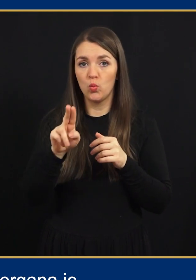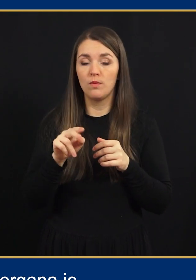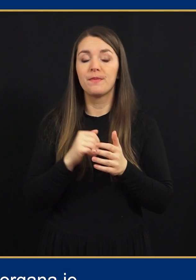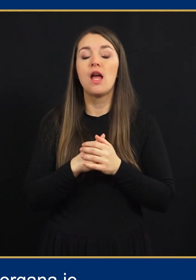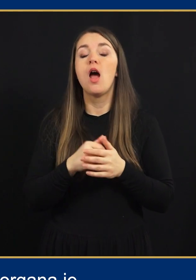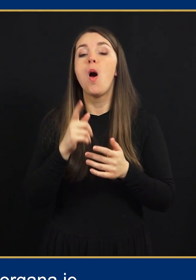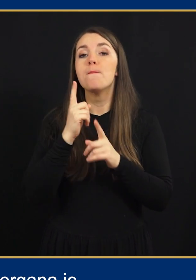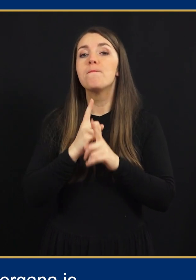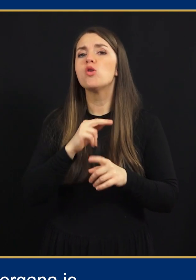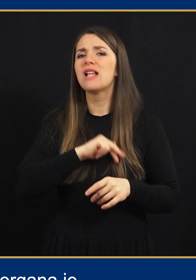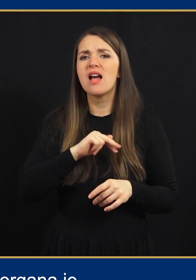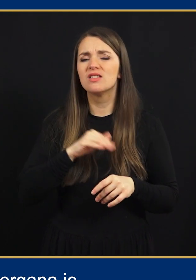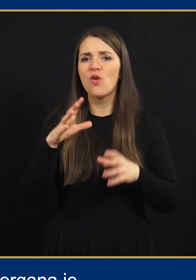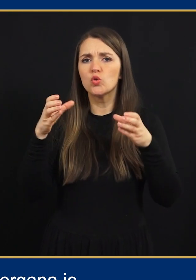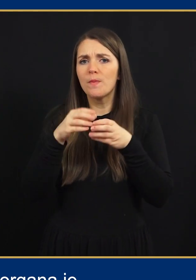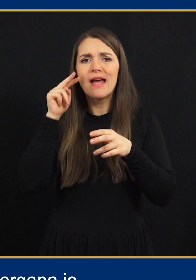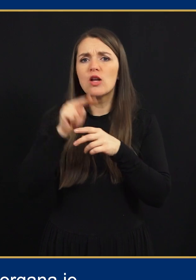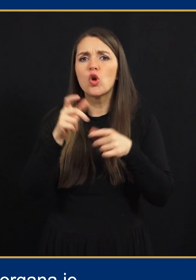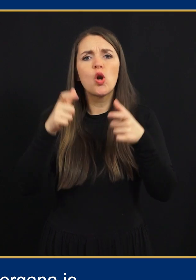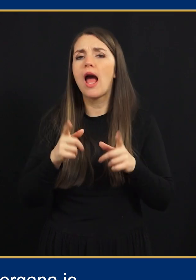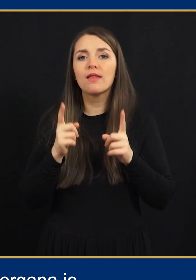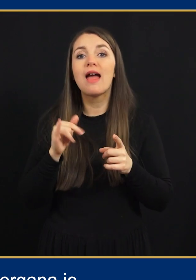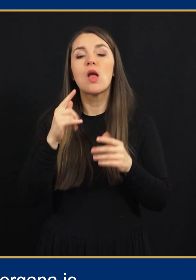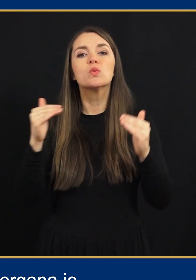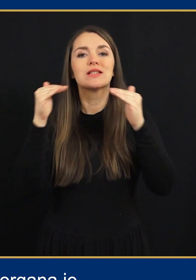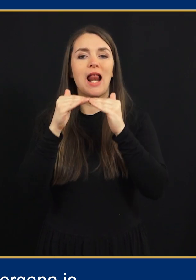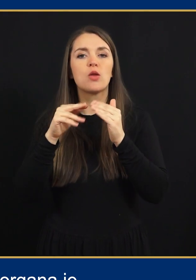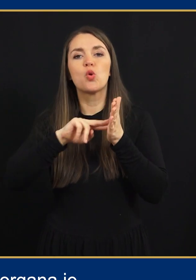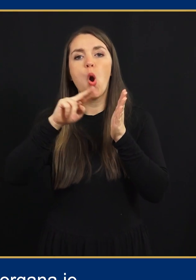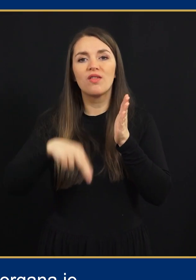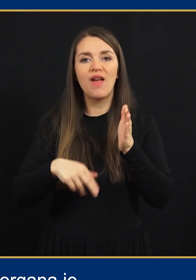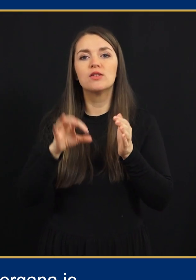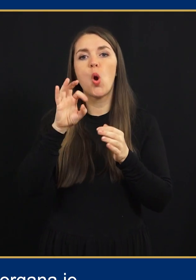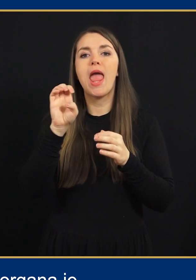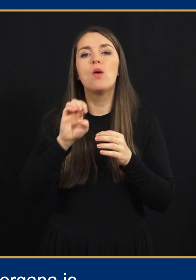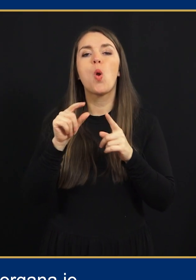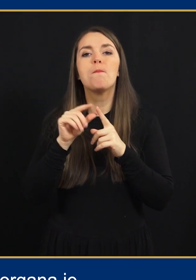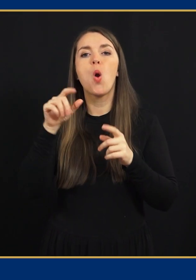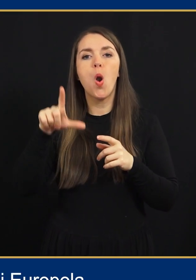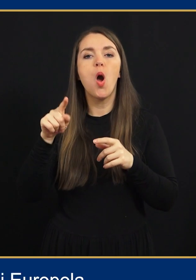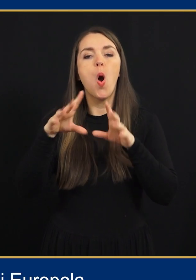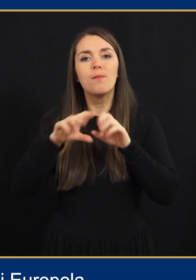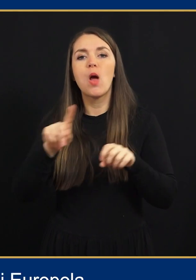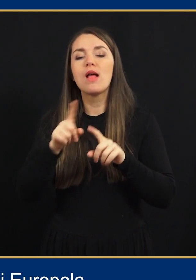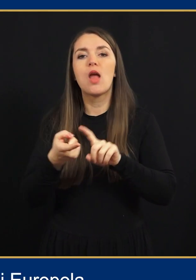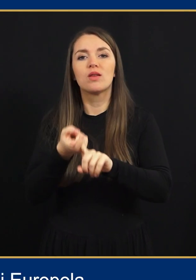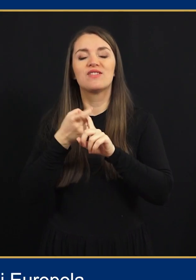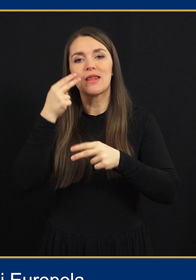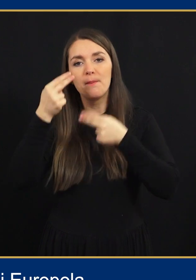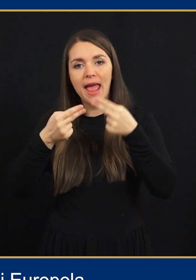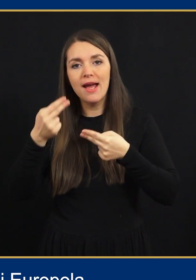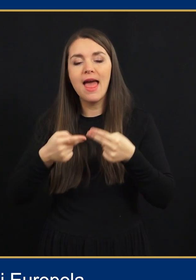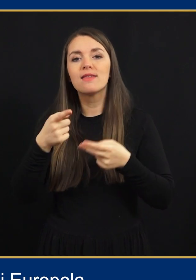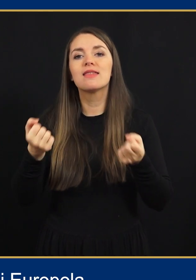Poslanstvo skupnega nadzornega organa je, da v skladu s konvencijo o Europolu opravlja neodvisen pregled